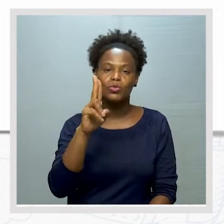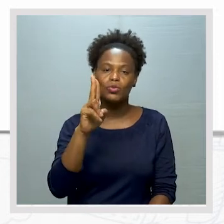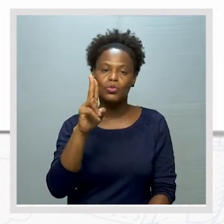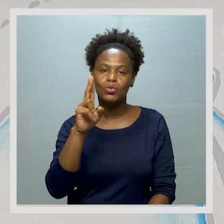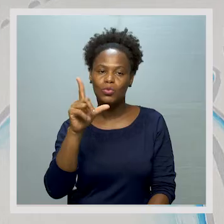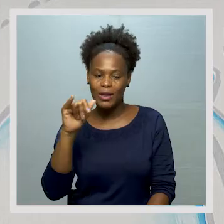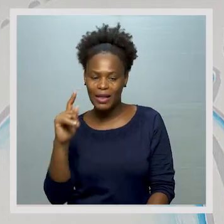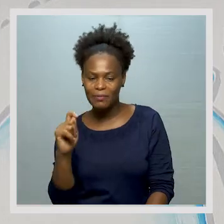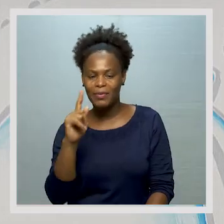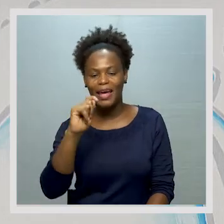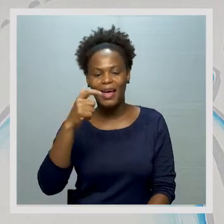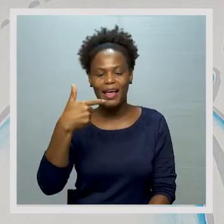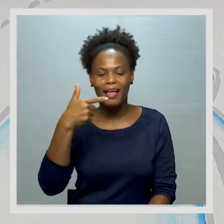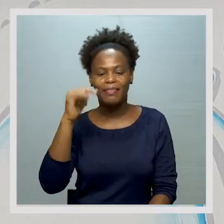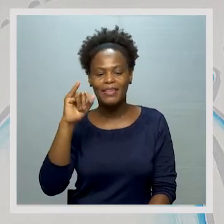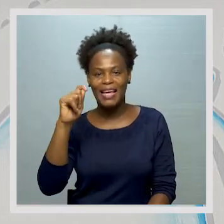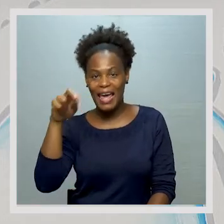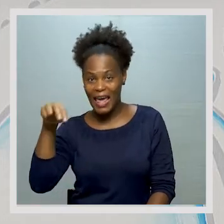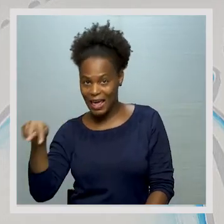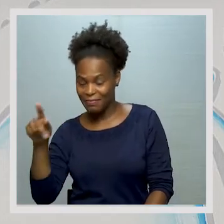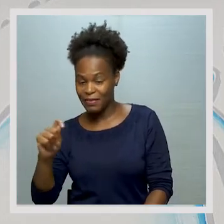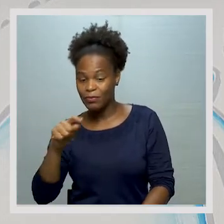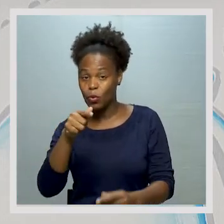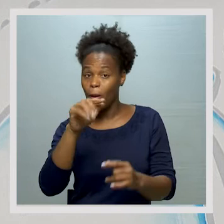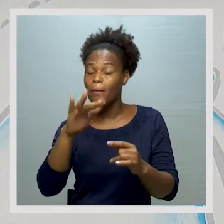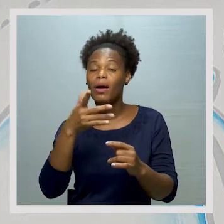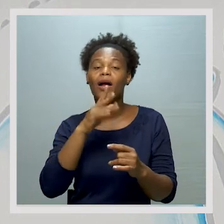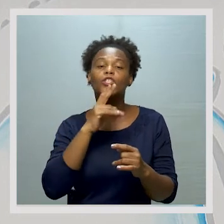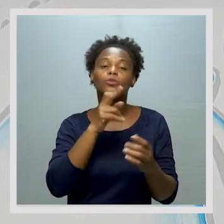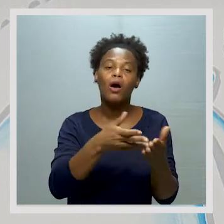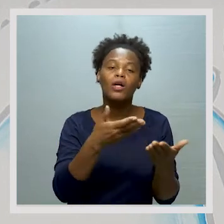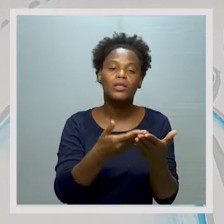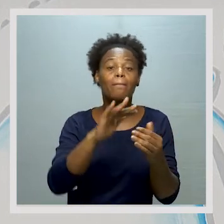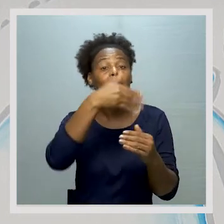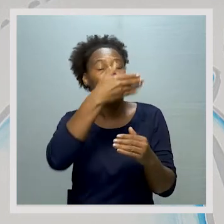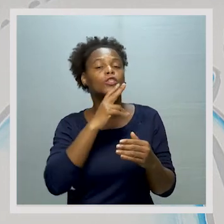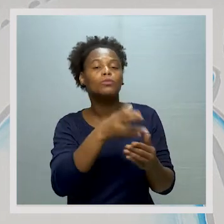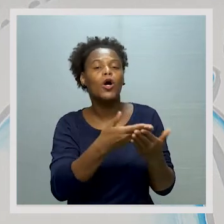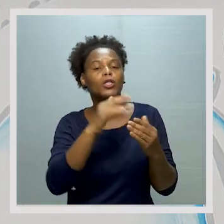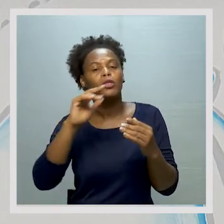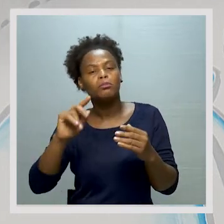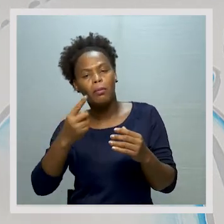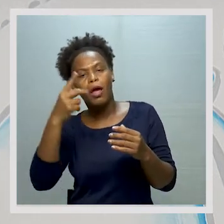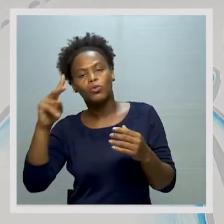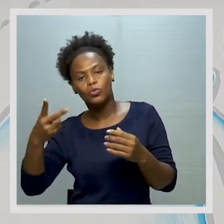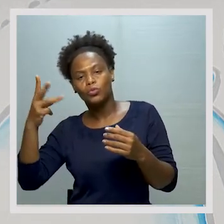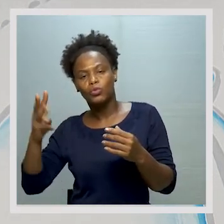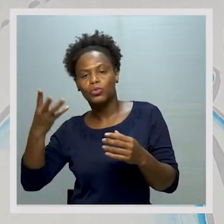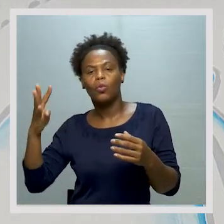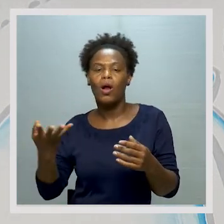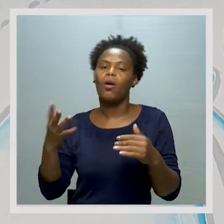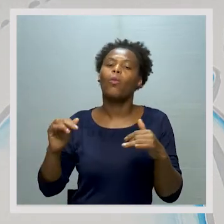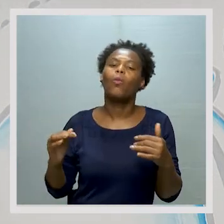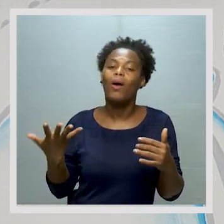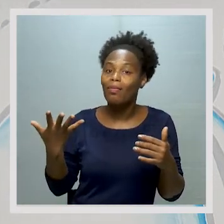Et vous allez mettre l'ordre d'abord. Quelle est la réponse qui vient en premier, en deuxième, en troisième et